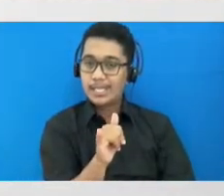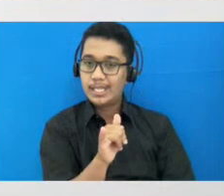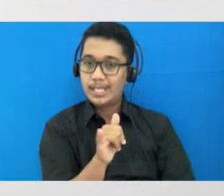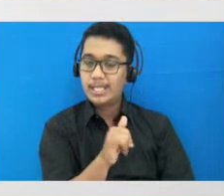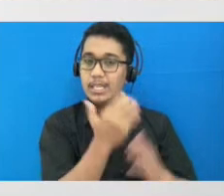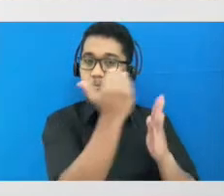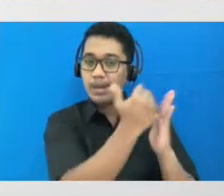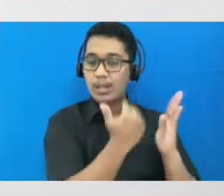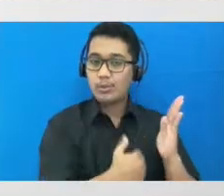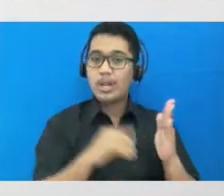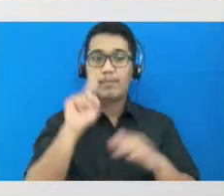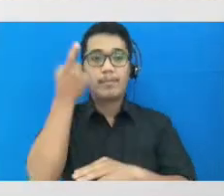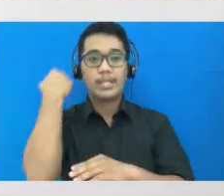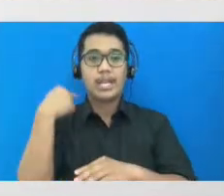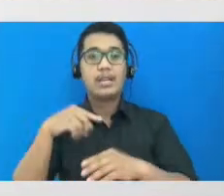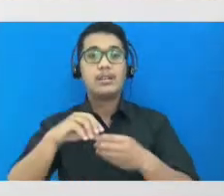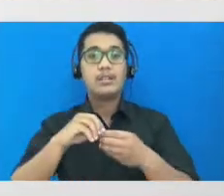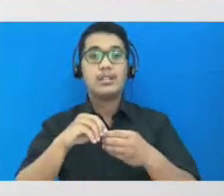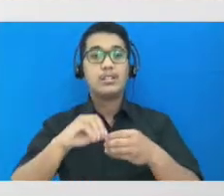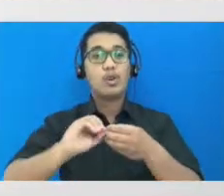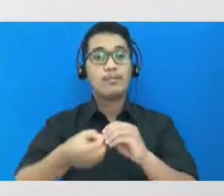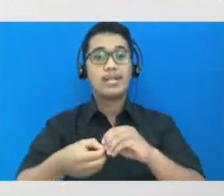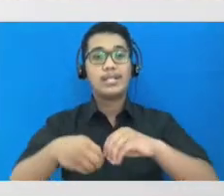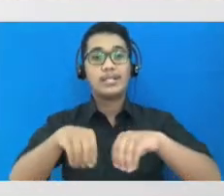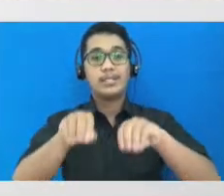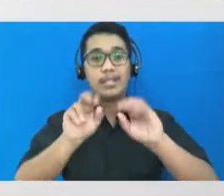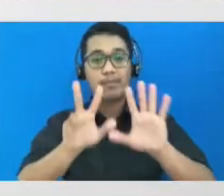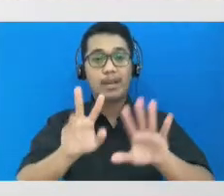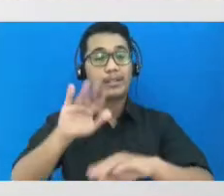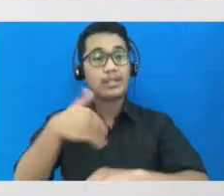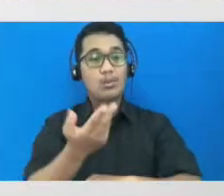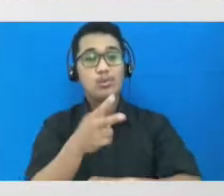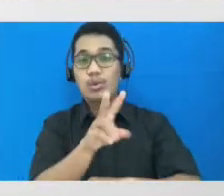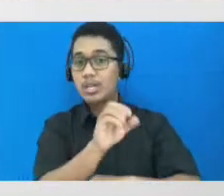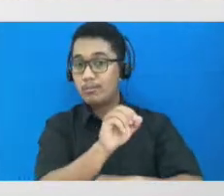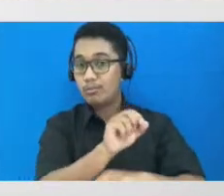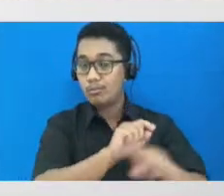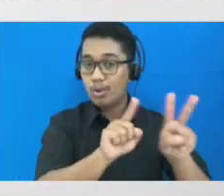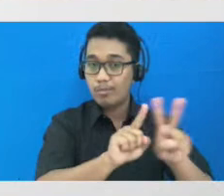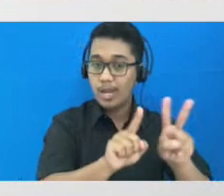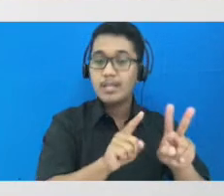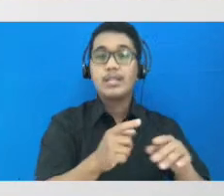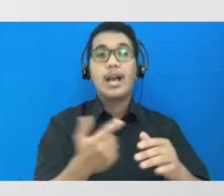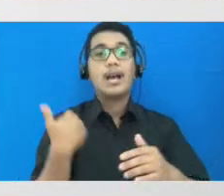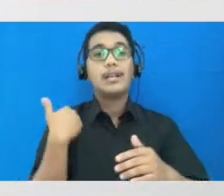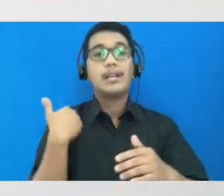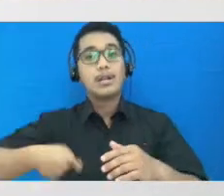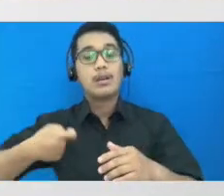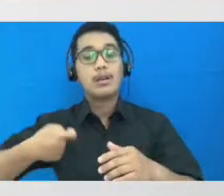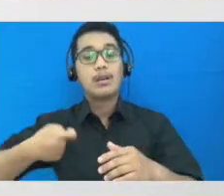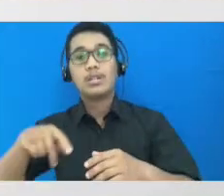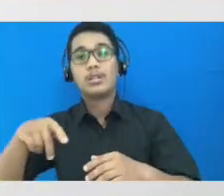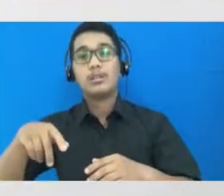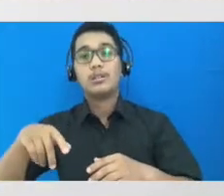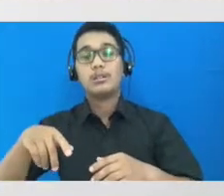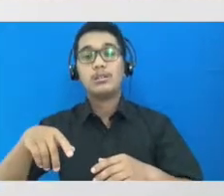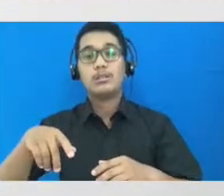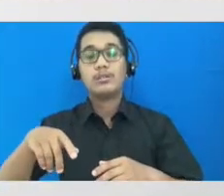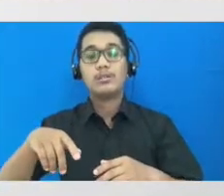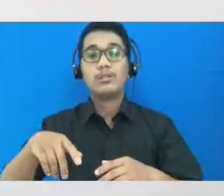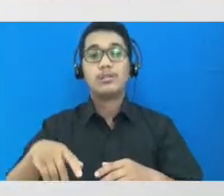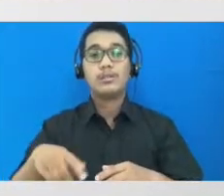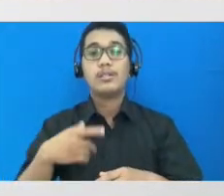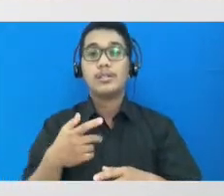Peraturan Pemerintah Nomor 82 tahun 2012 yang dihubungkan dengan Peraturan Menteri Nomor 20 tahun 2016 dihubungkan sampai sekarang,